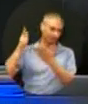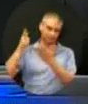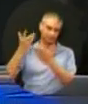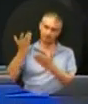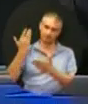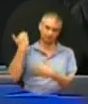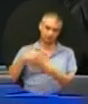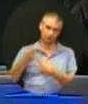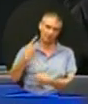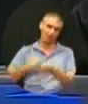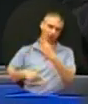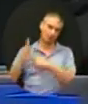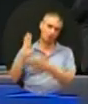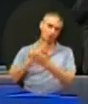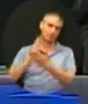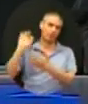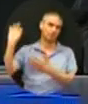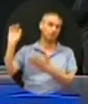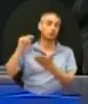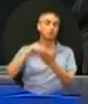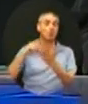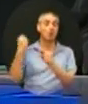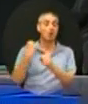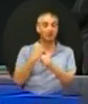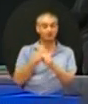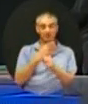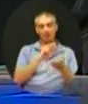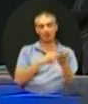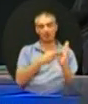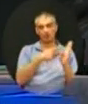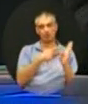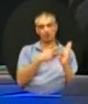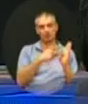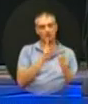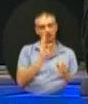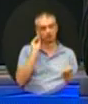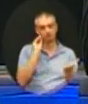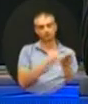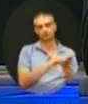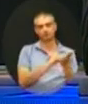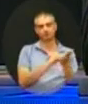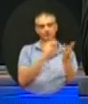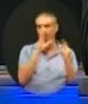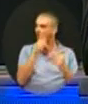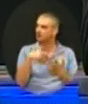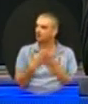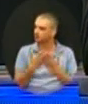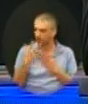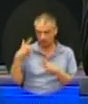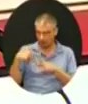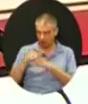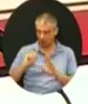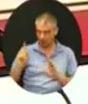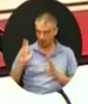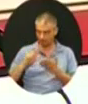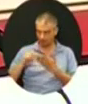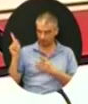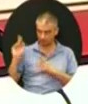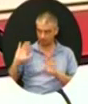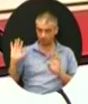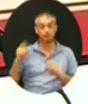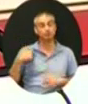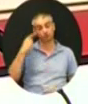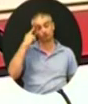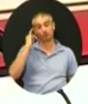בדיוק תוצאה הפוכה מהפסיקה שלו כי הוא גרם למערכת הפוליטית להגן את הזים ש אזמה מציע לבגץ לא להתערב אני